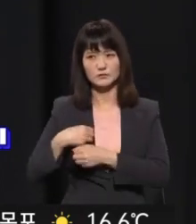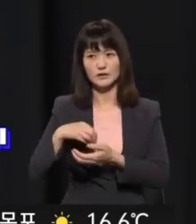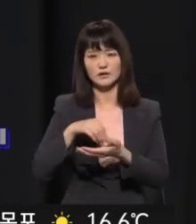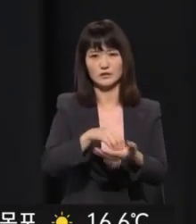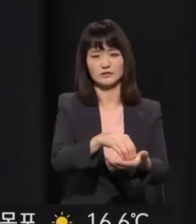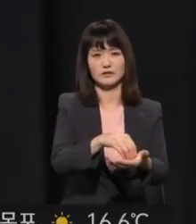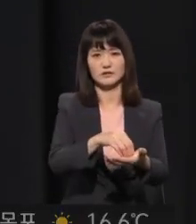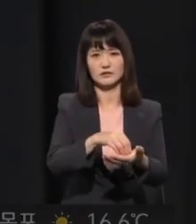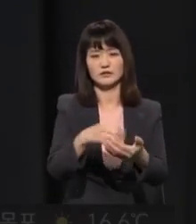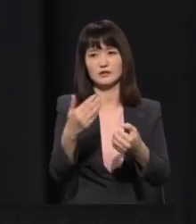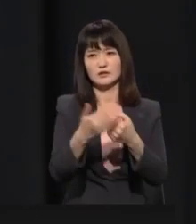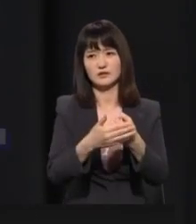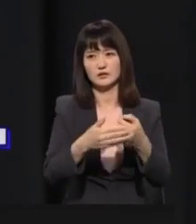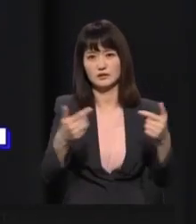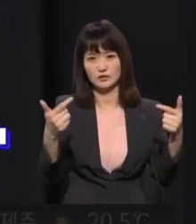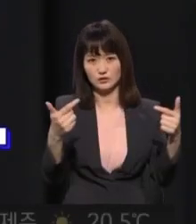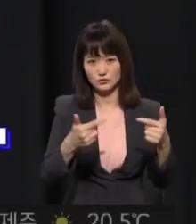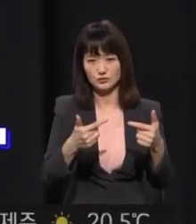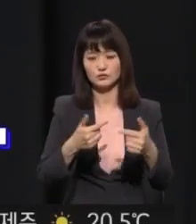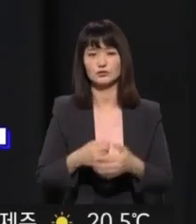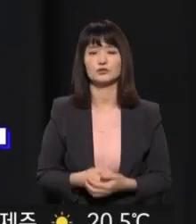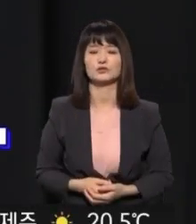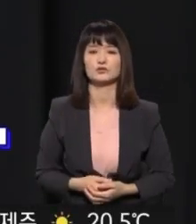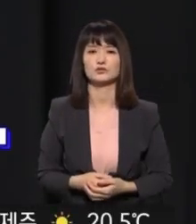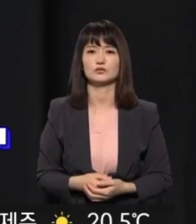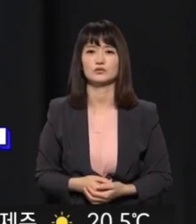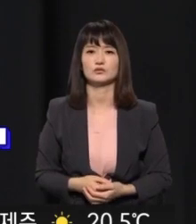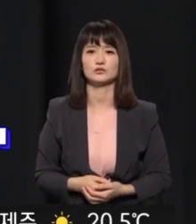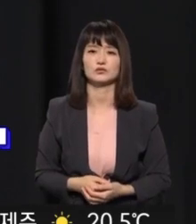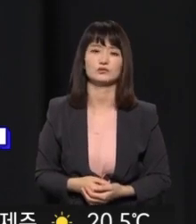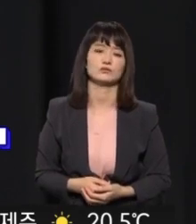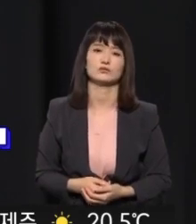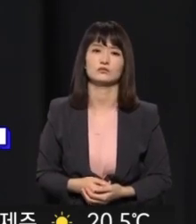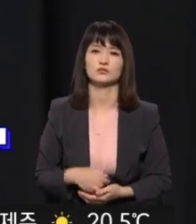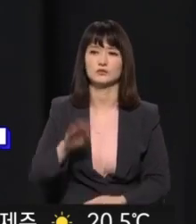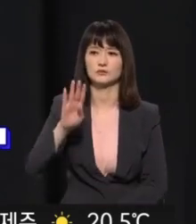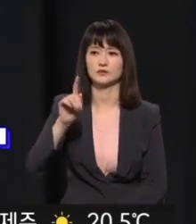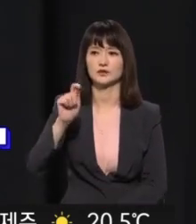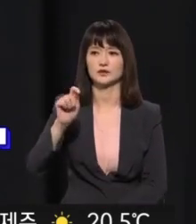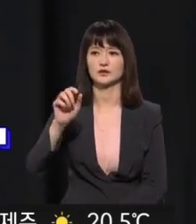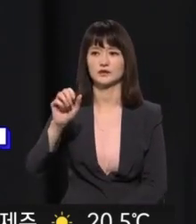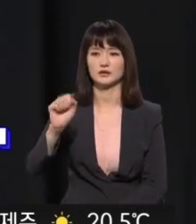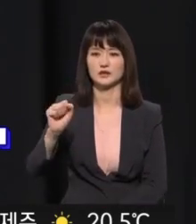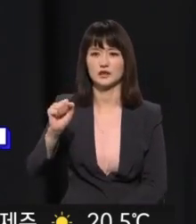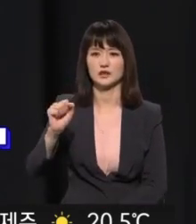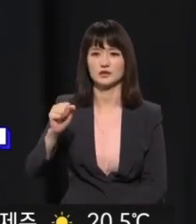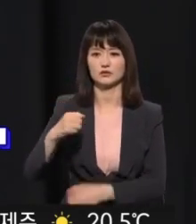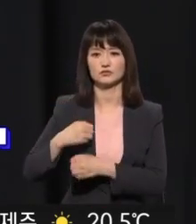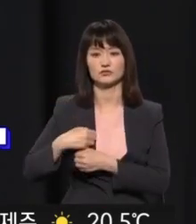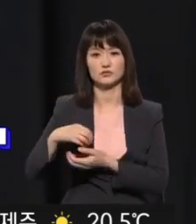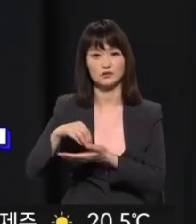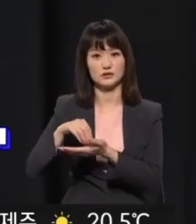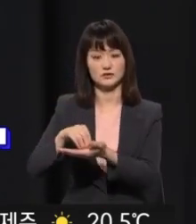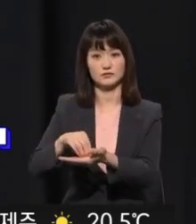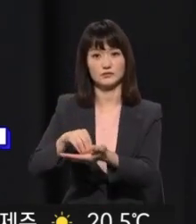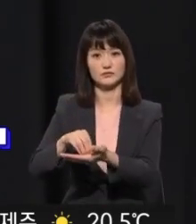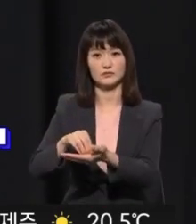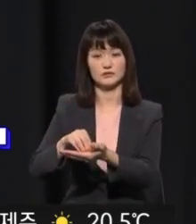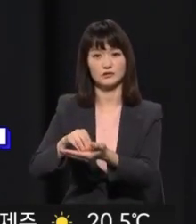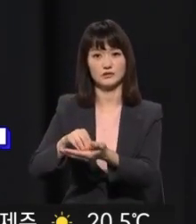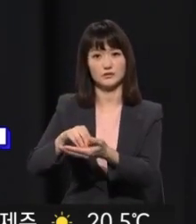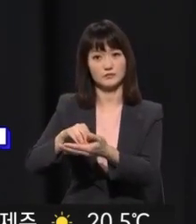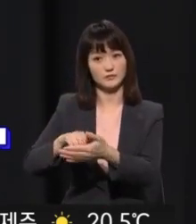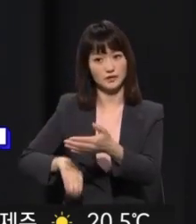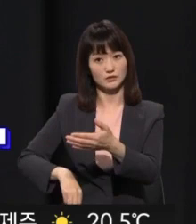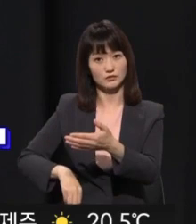국민 개병제에 맞춰서 가는 것이 맞는 방향이라고 보고요. 지금 여기서 BTS를 저렇게 티나게 해서 면제를 시켜주는 것이 과연 BTS 본인들에게